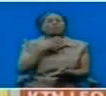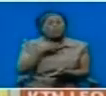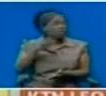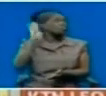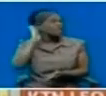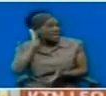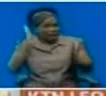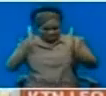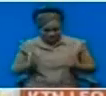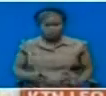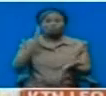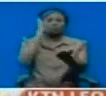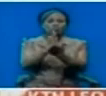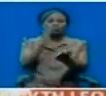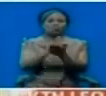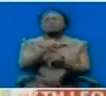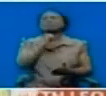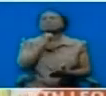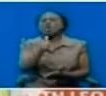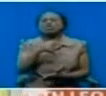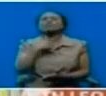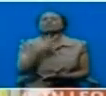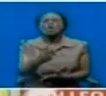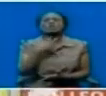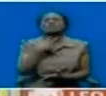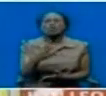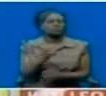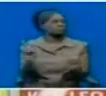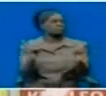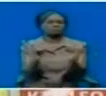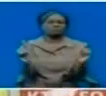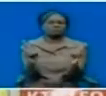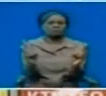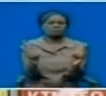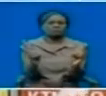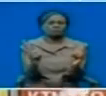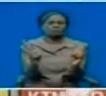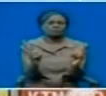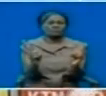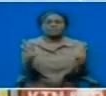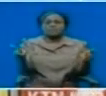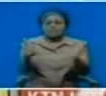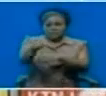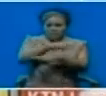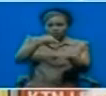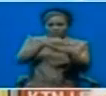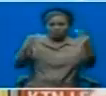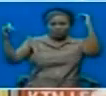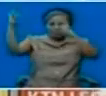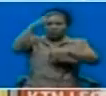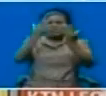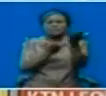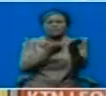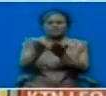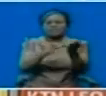person live and you want to see me live. Anything else is just old technology. Kwenye mataifa ya kigeni, huduma hizi